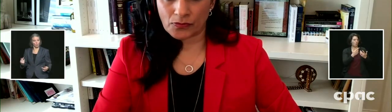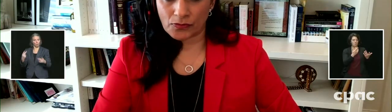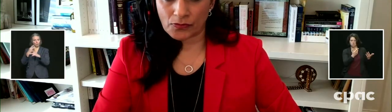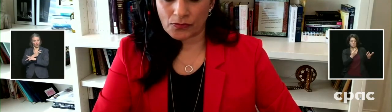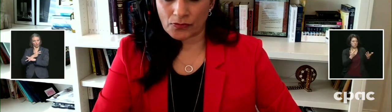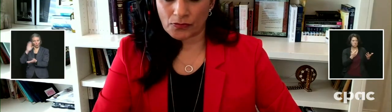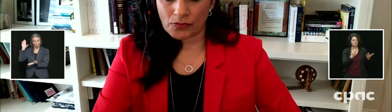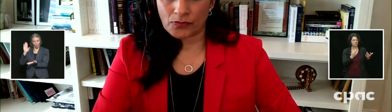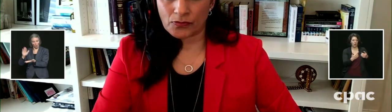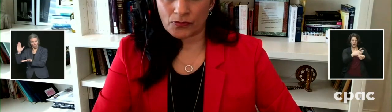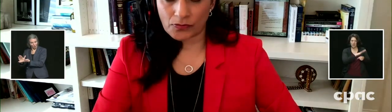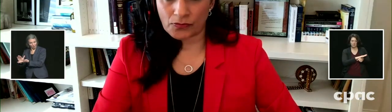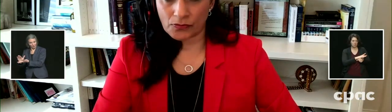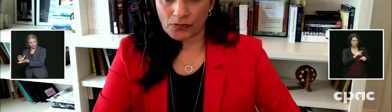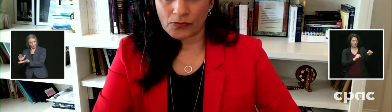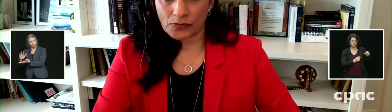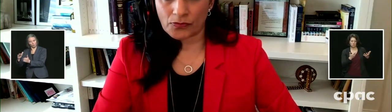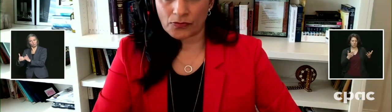de leur part.